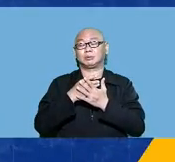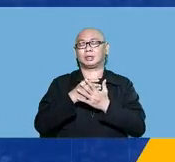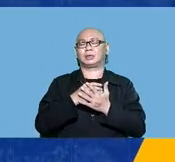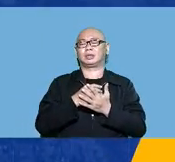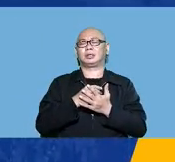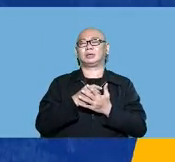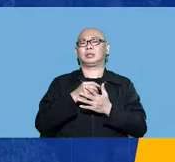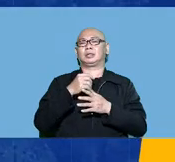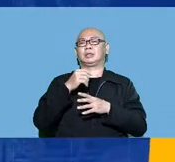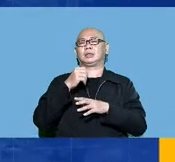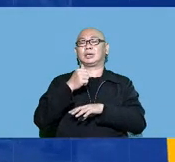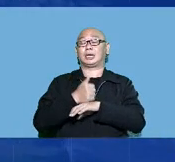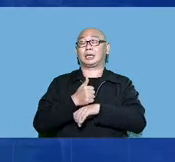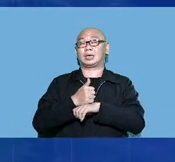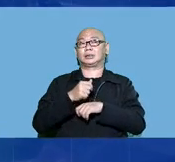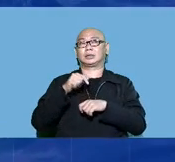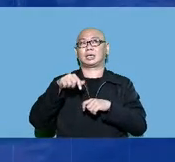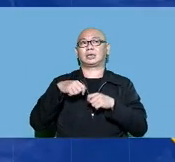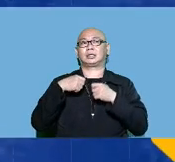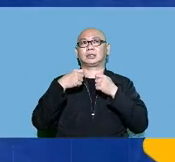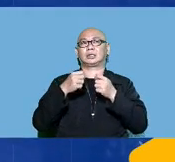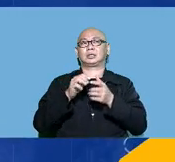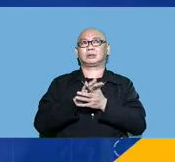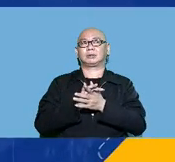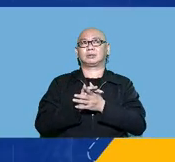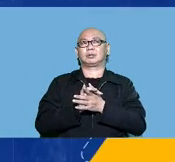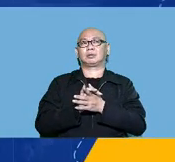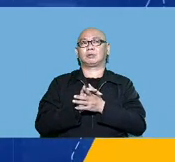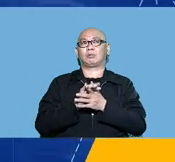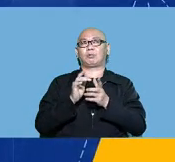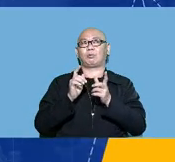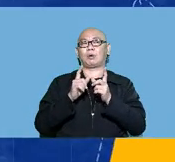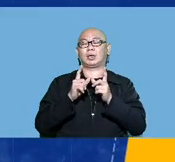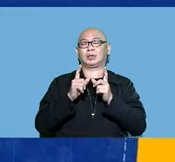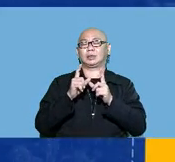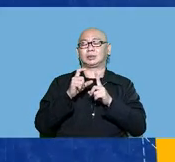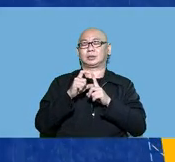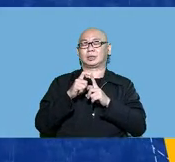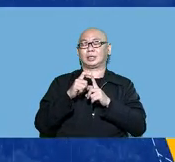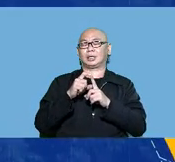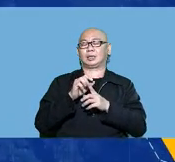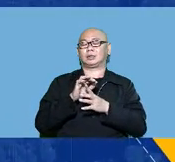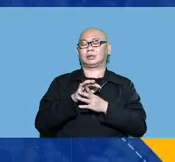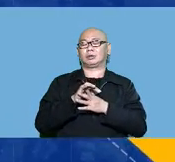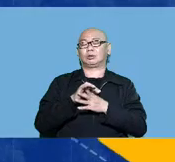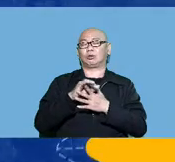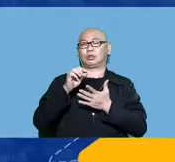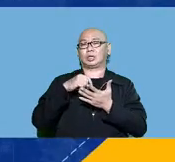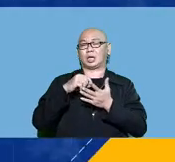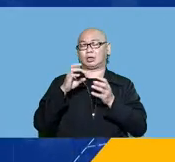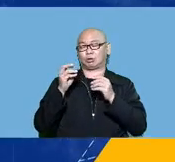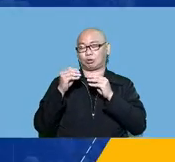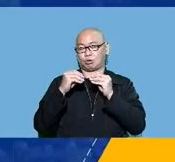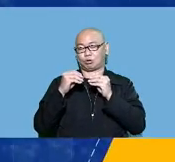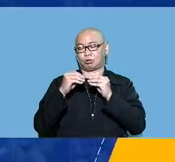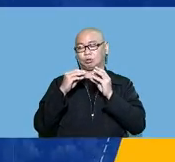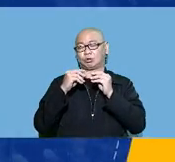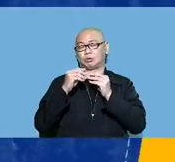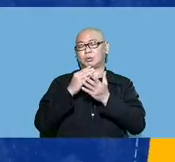sekarang diamanai menjadi Wareg 4, Wakil Dekan, Kajur, Koordinator, Bagian.